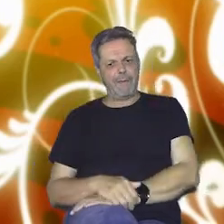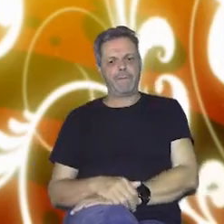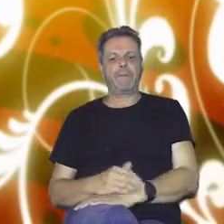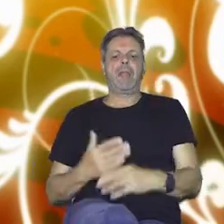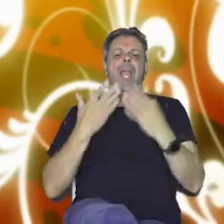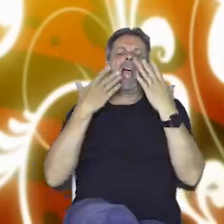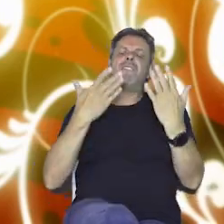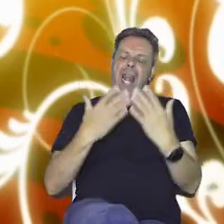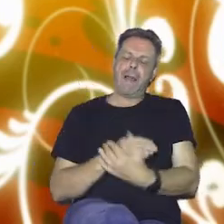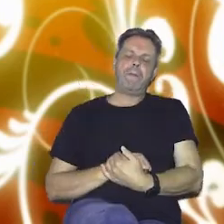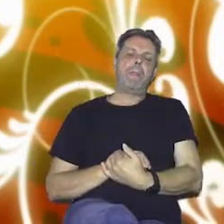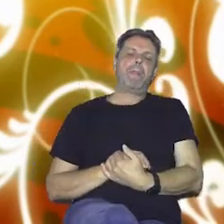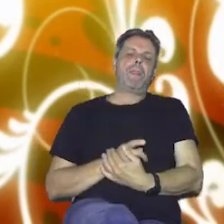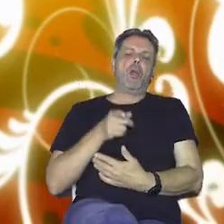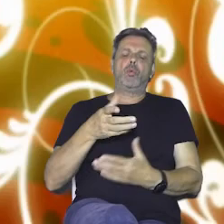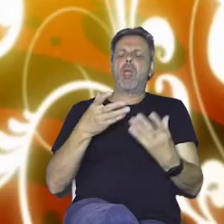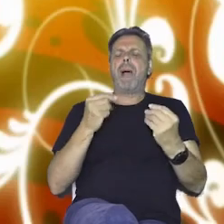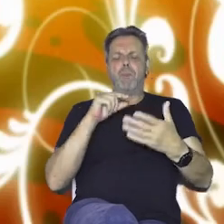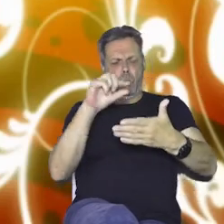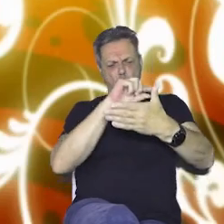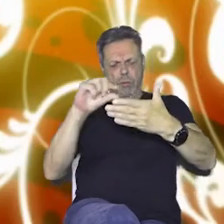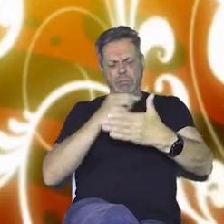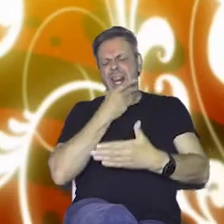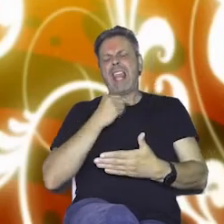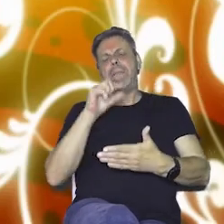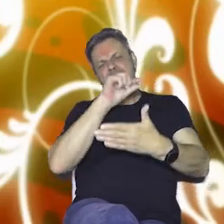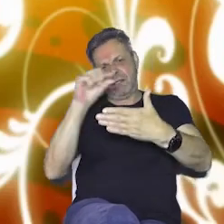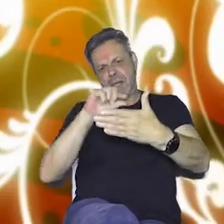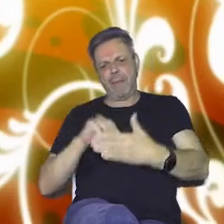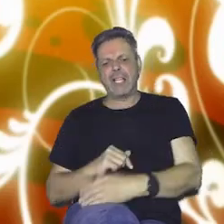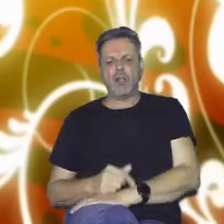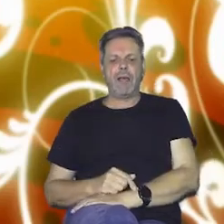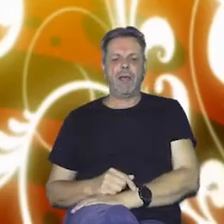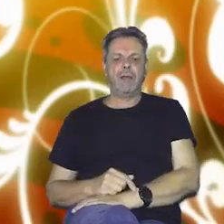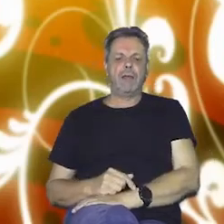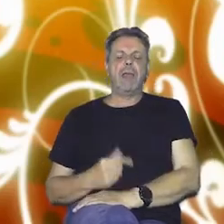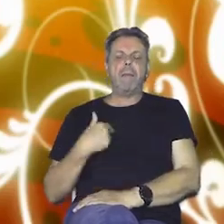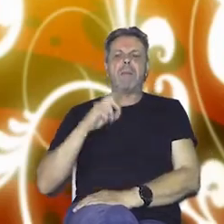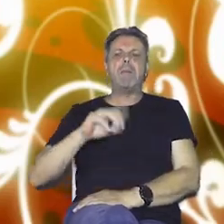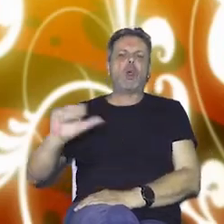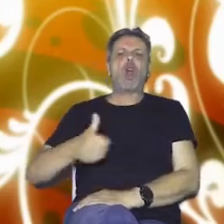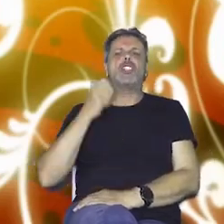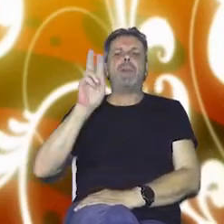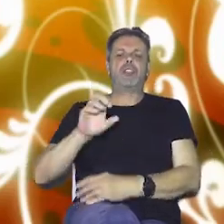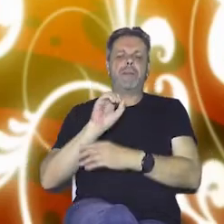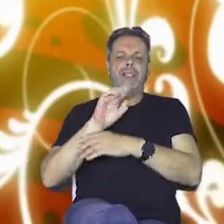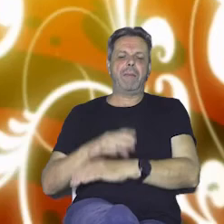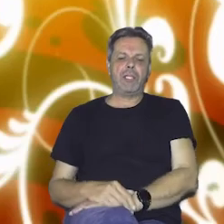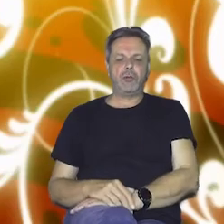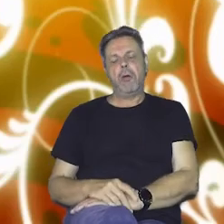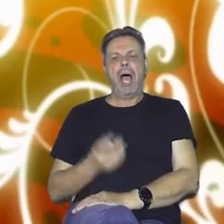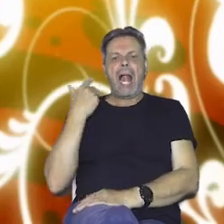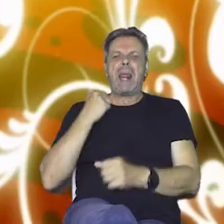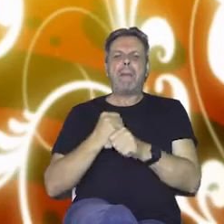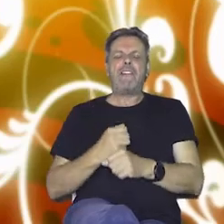Hvala ti od srca. Ima tu puno naslova prekrasnih. Mogli bi na novo imati emisiju jednu. Hoćemo pred Božić.